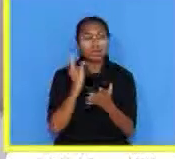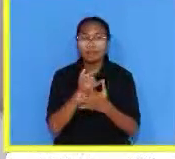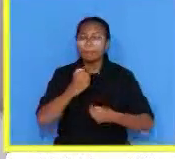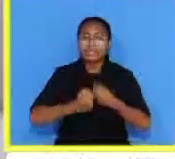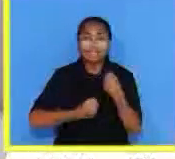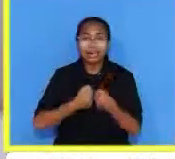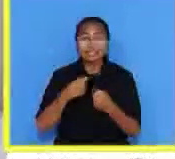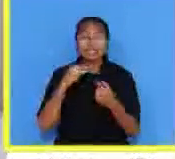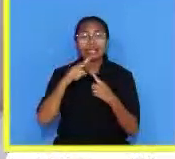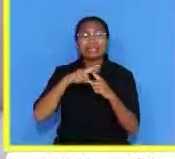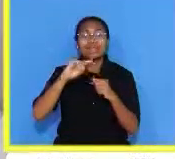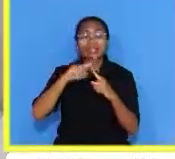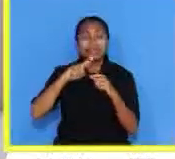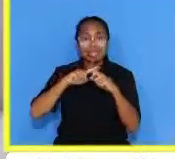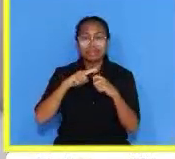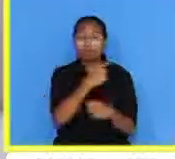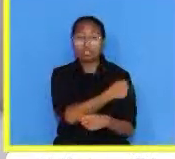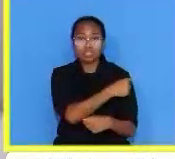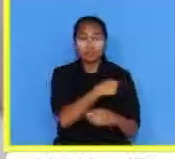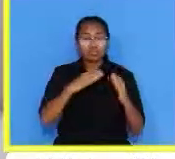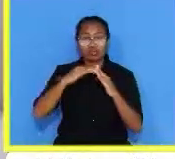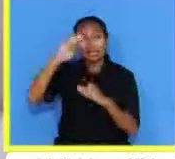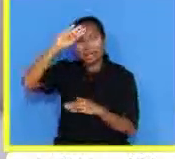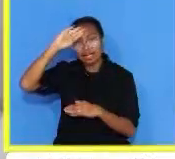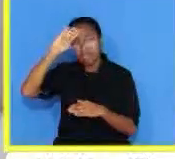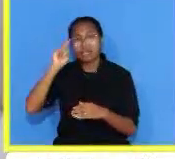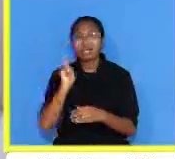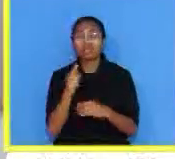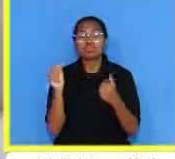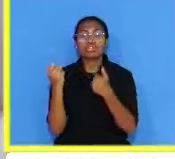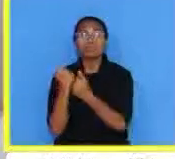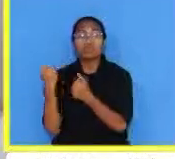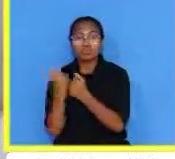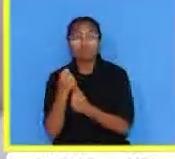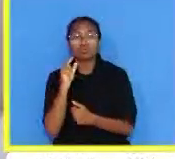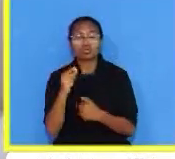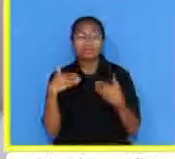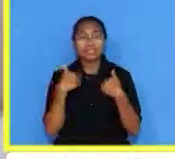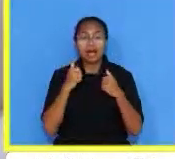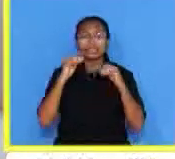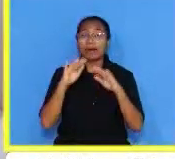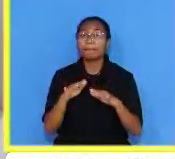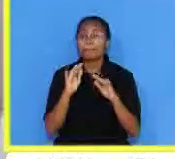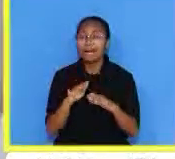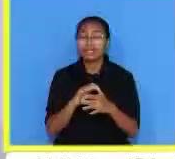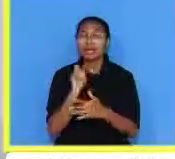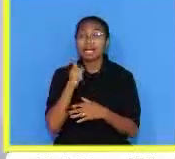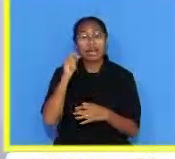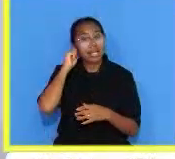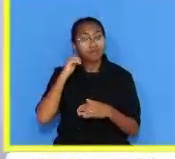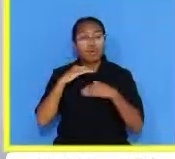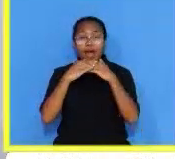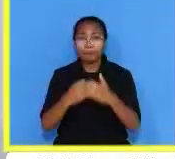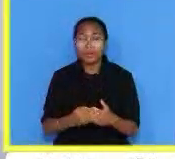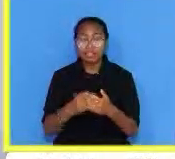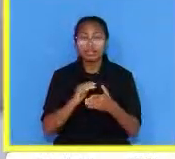di titik-titik sampai di puskesmas, di rumah sakit, itu didukung untuk bisa mencapai, karena ibu hamil